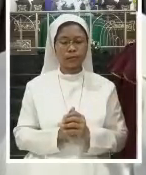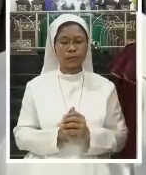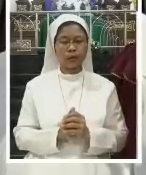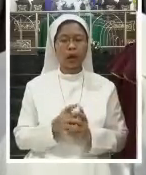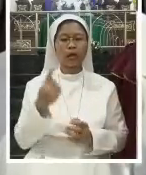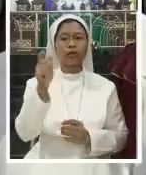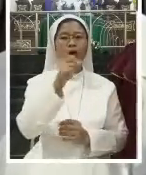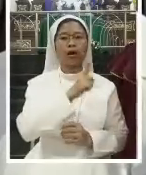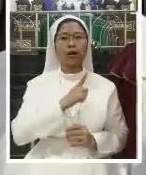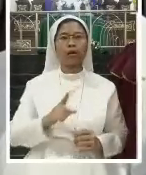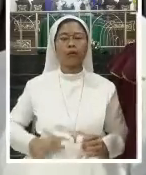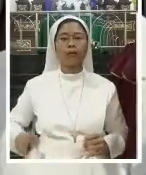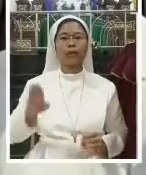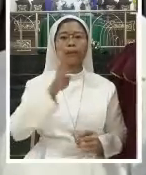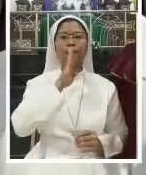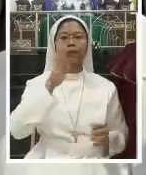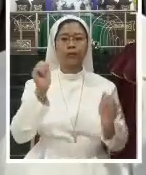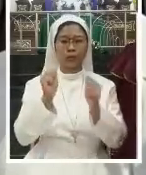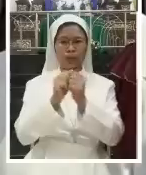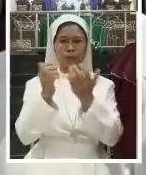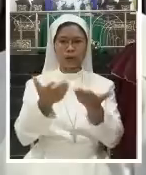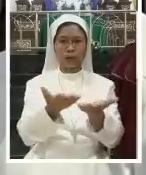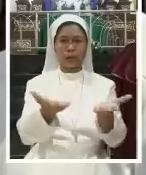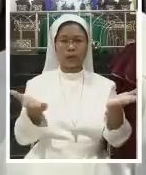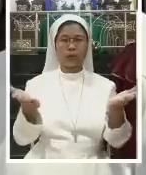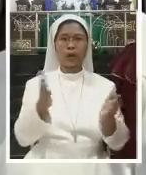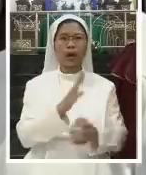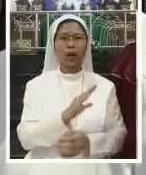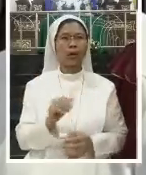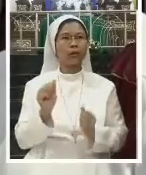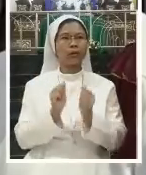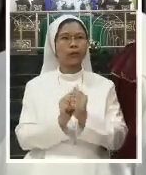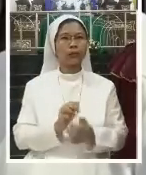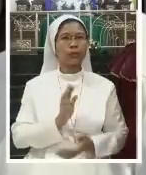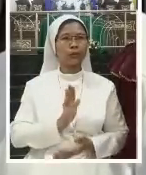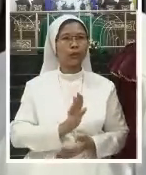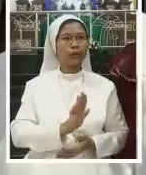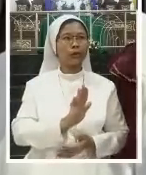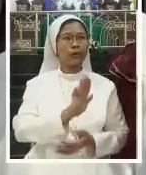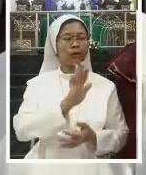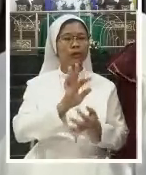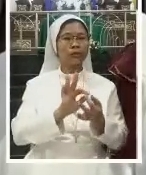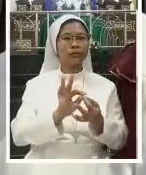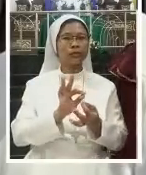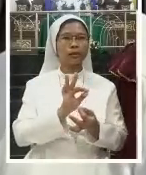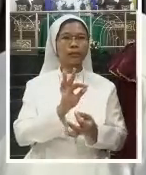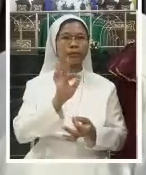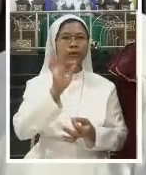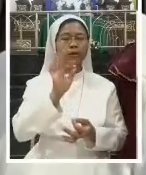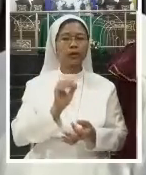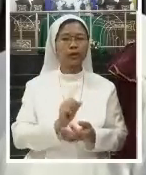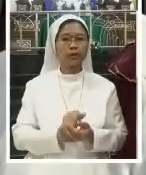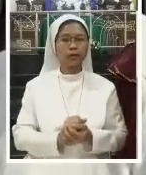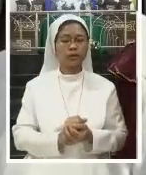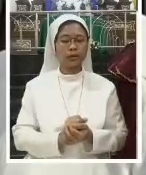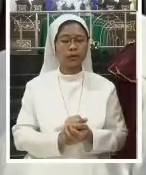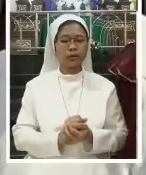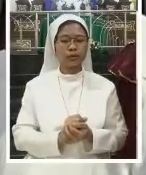An kagurangan mapasaindo asin sa saimong